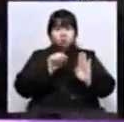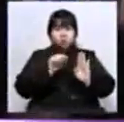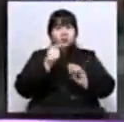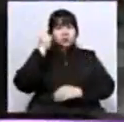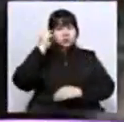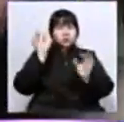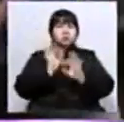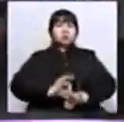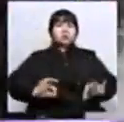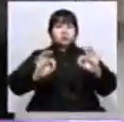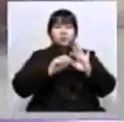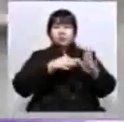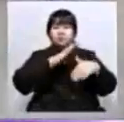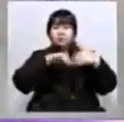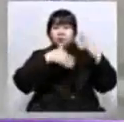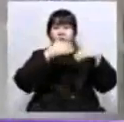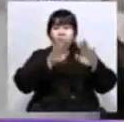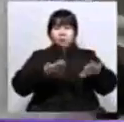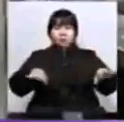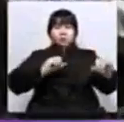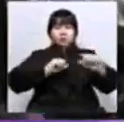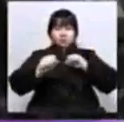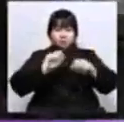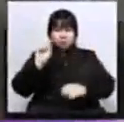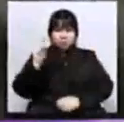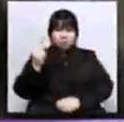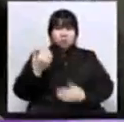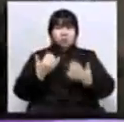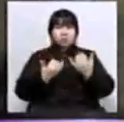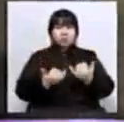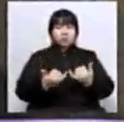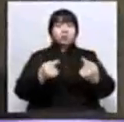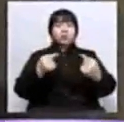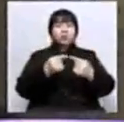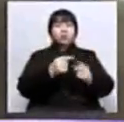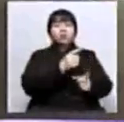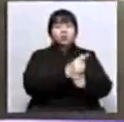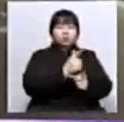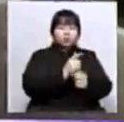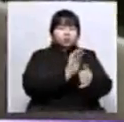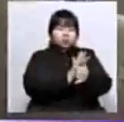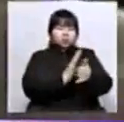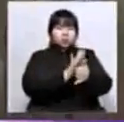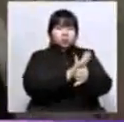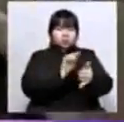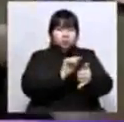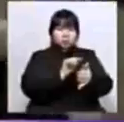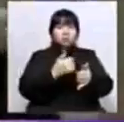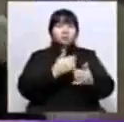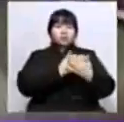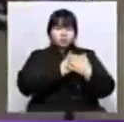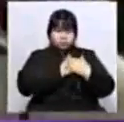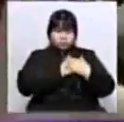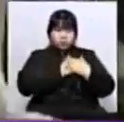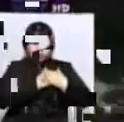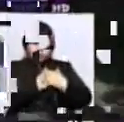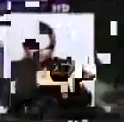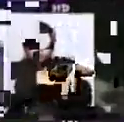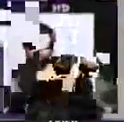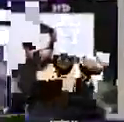ลต่อการเจริญเติบโตของเด็กและเยาวชนยุคใหม่โดยเฉพาะการเลี้ยงดูด้วยความเอาใจใส่และการให้ความรักความเข้า